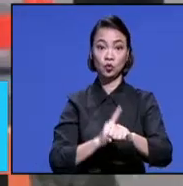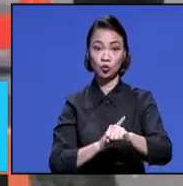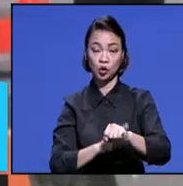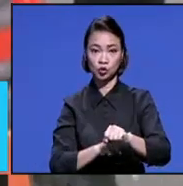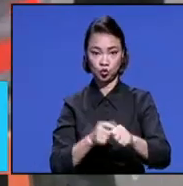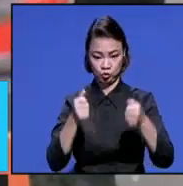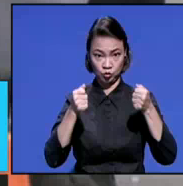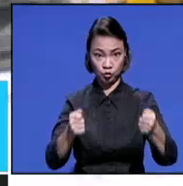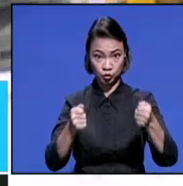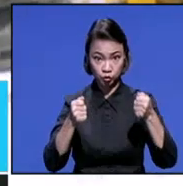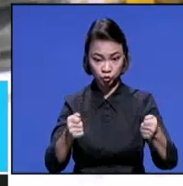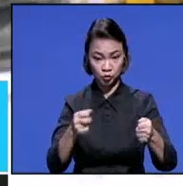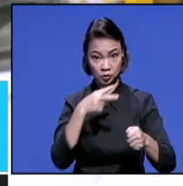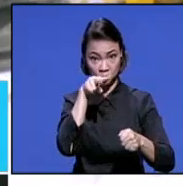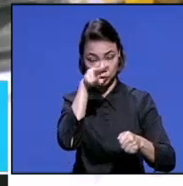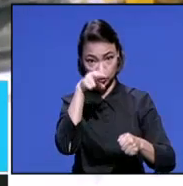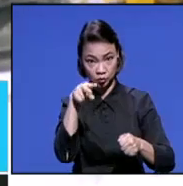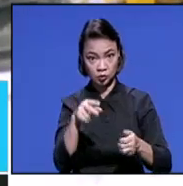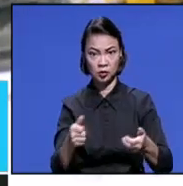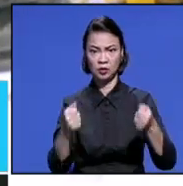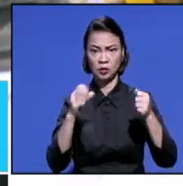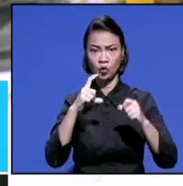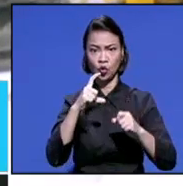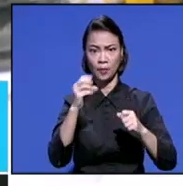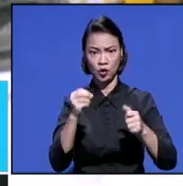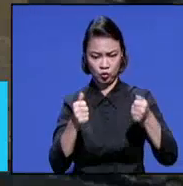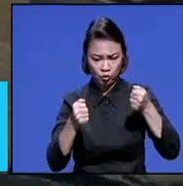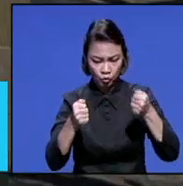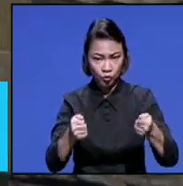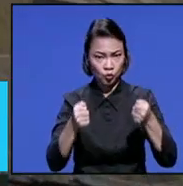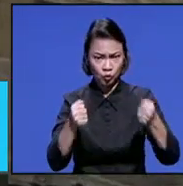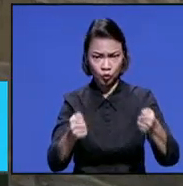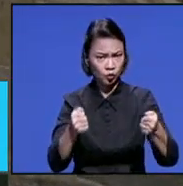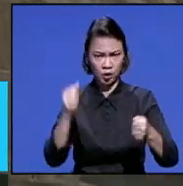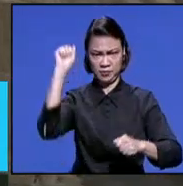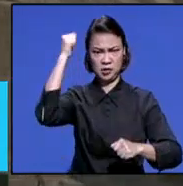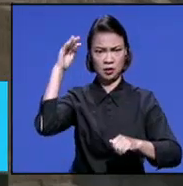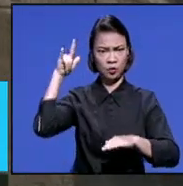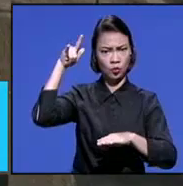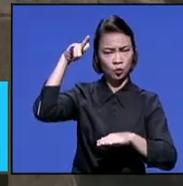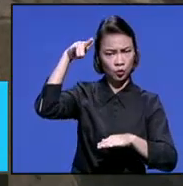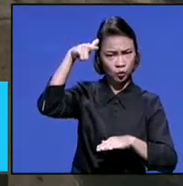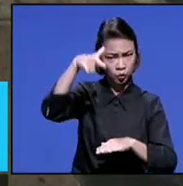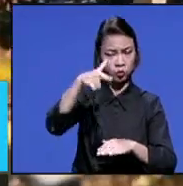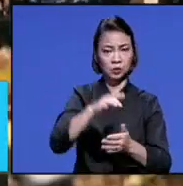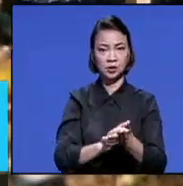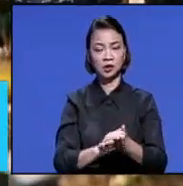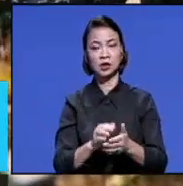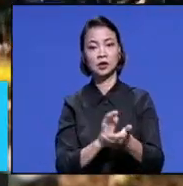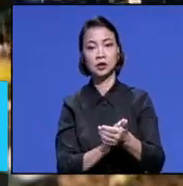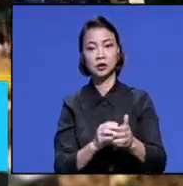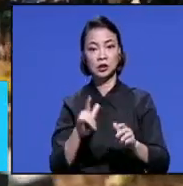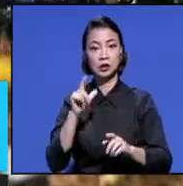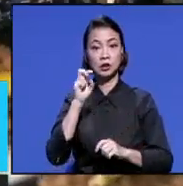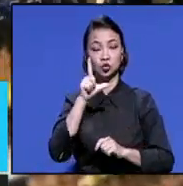co-pilot tidak dapat mengendalikan pesawat berkode registrasi JT610 ini. Pengoperasian pesawat Boeing 737 MAX 8